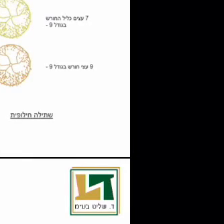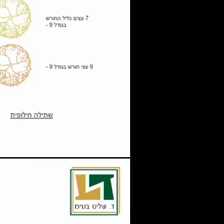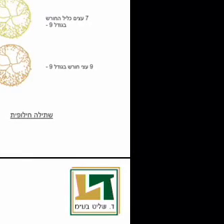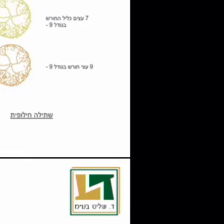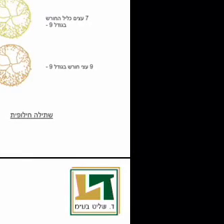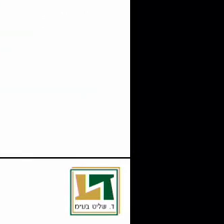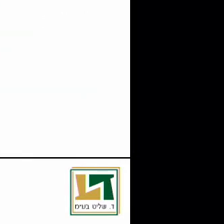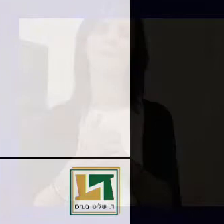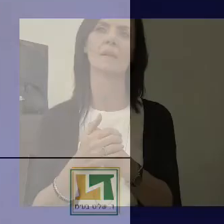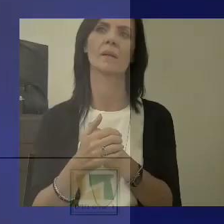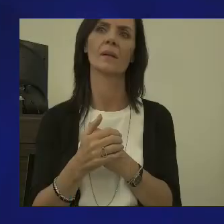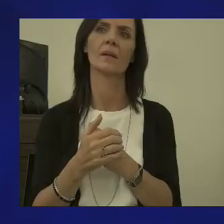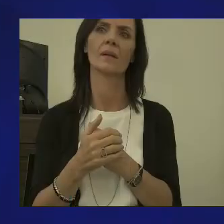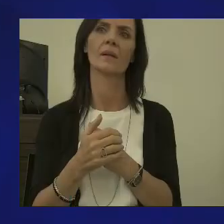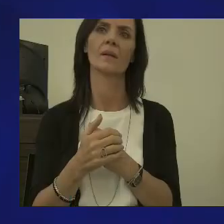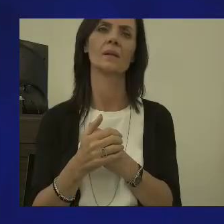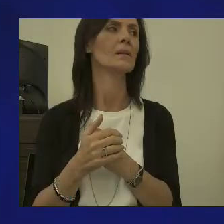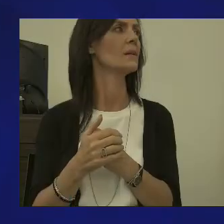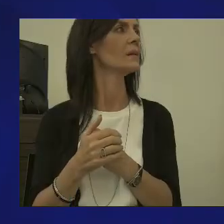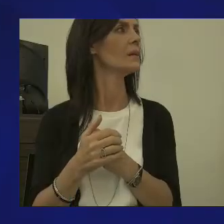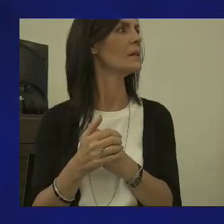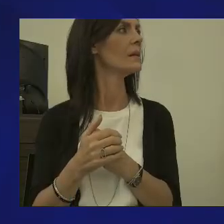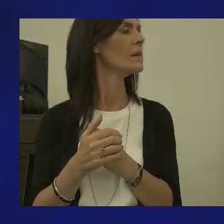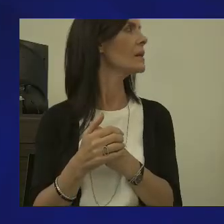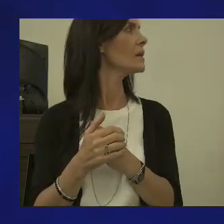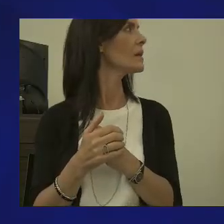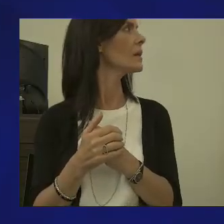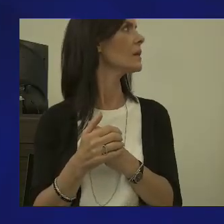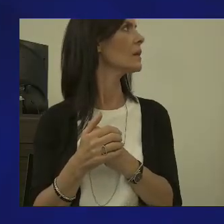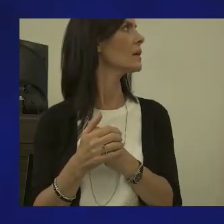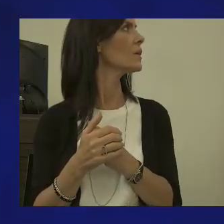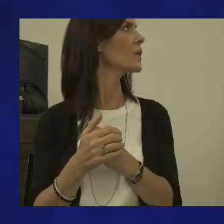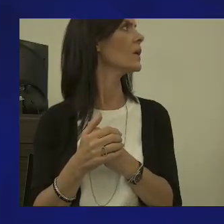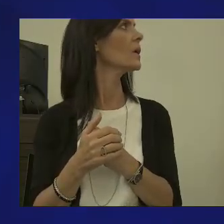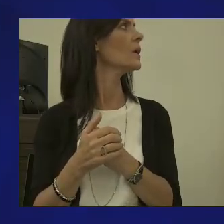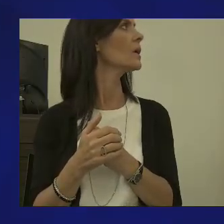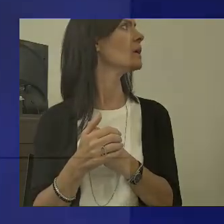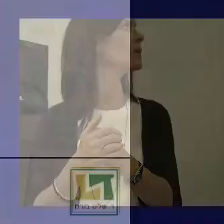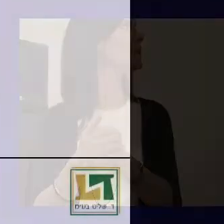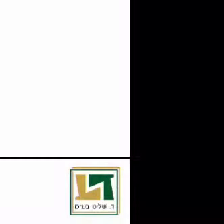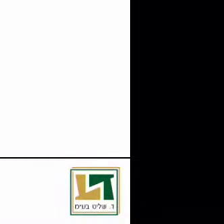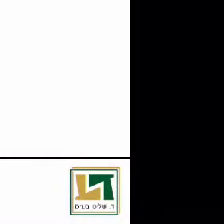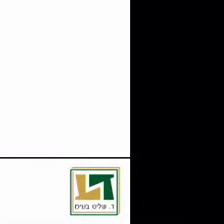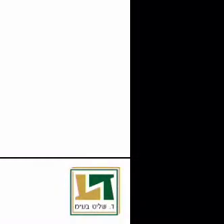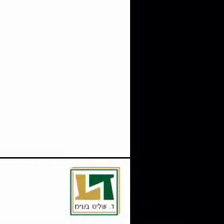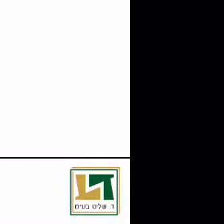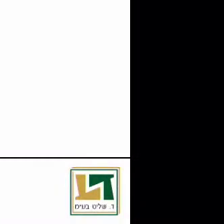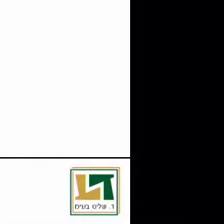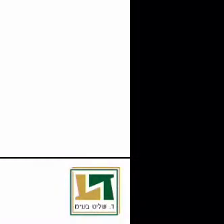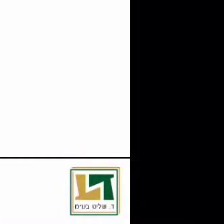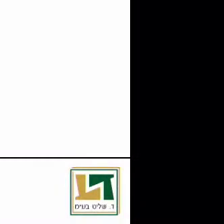כמובן שיהיה... מהר מדי אני עושה את זה? לא, רק את זה. אוקיי, אז פה רואים, יש דירות של מ-80 מטר